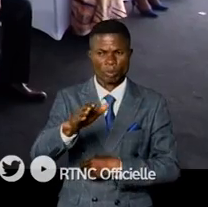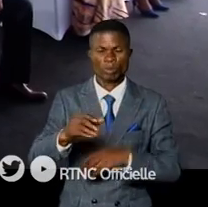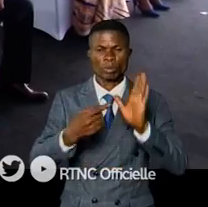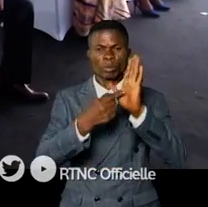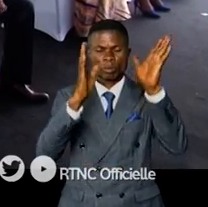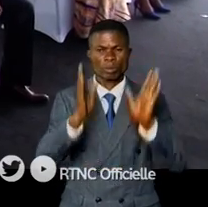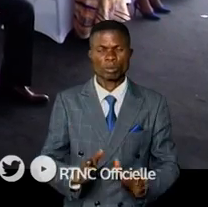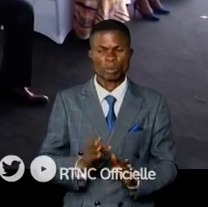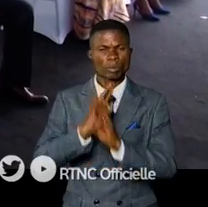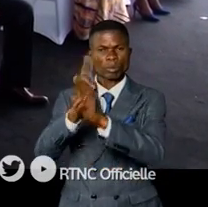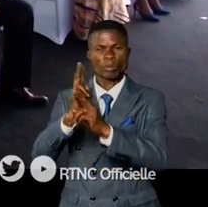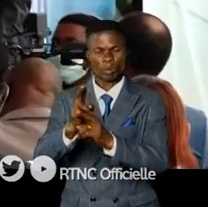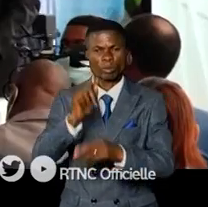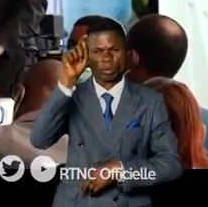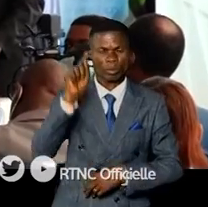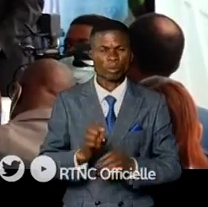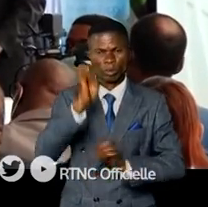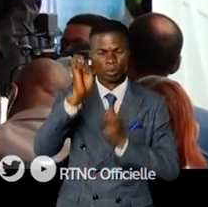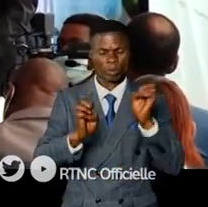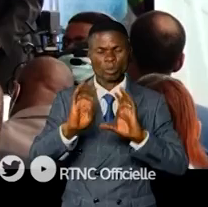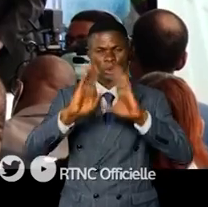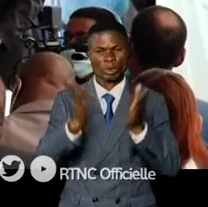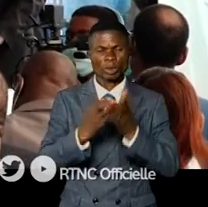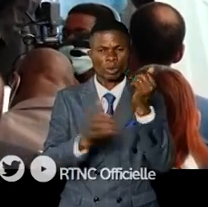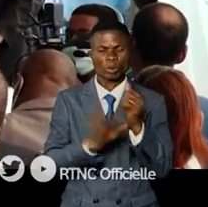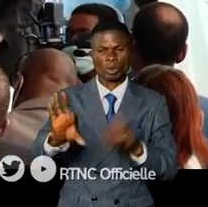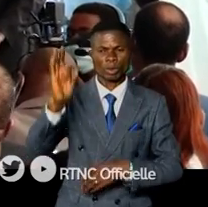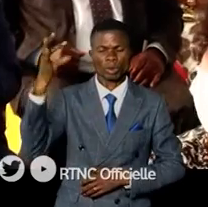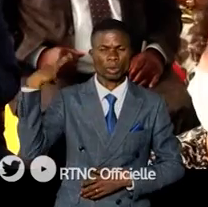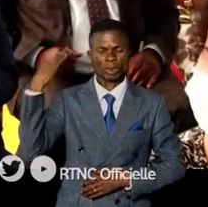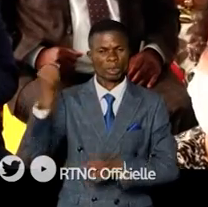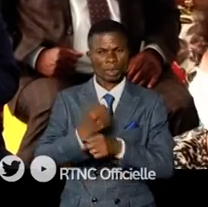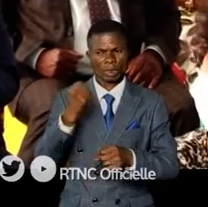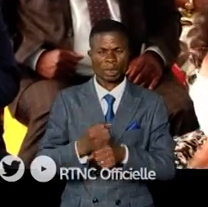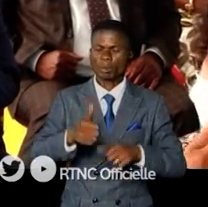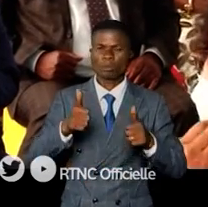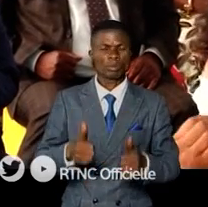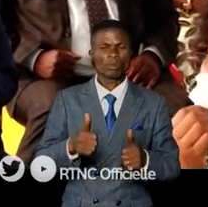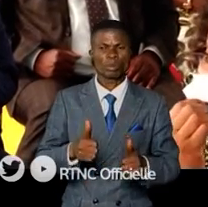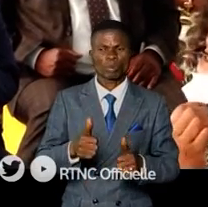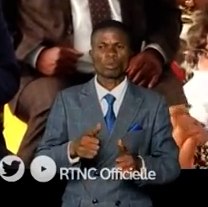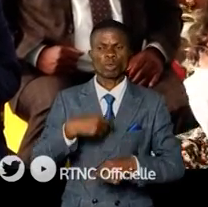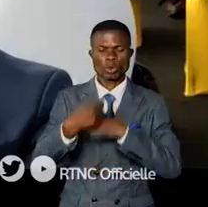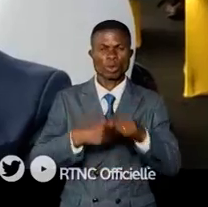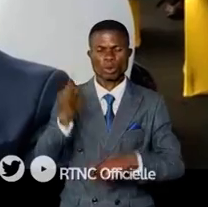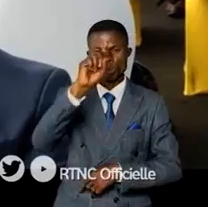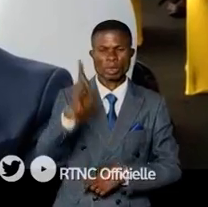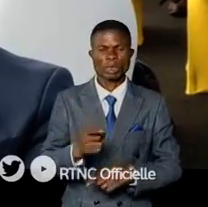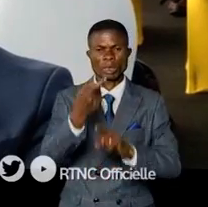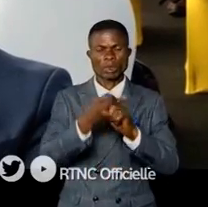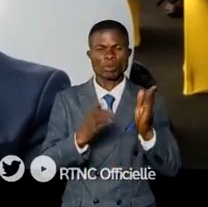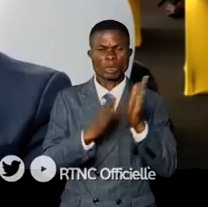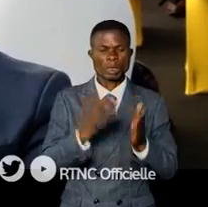a présenté les résultats des évaluations des candidatures, un travail qu'il a jugé de laborieux, démarré depuis le 30 septembre